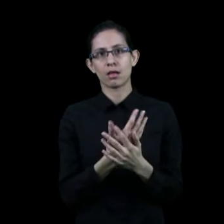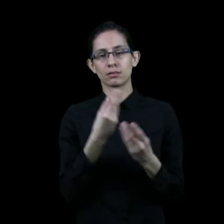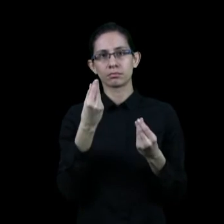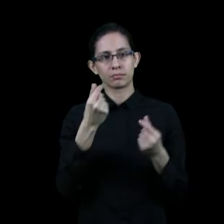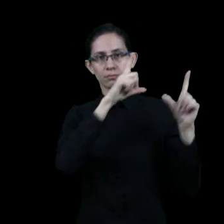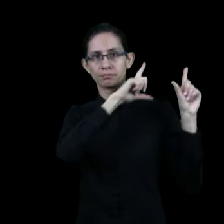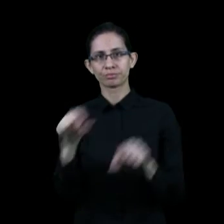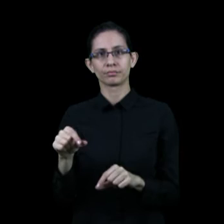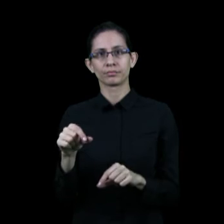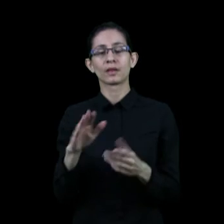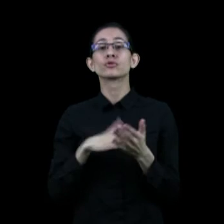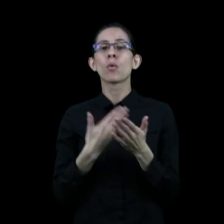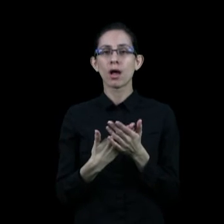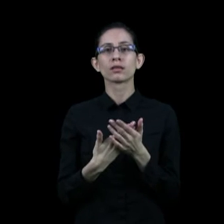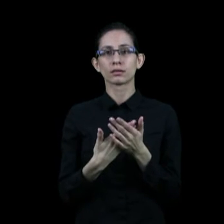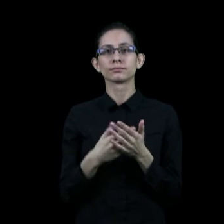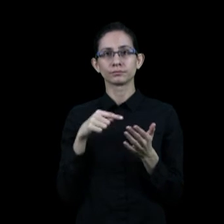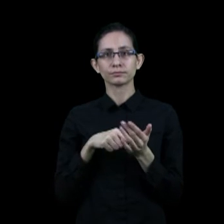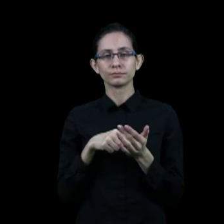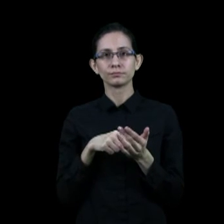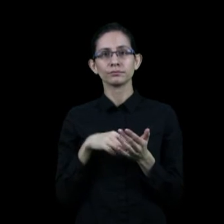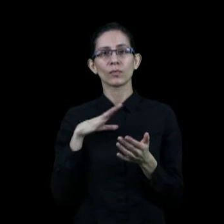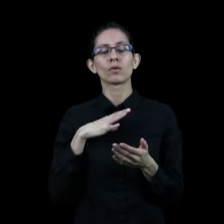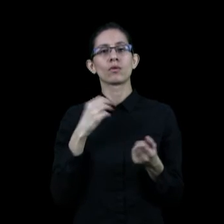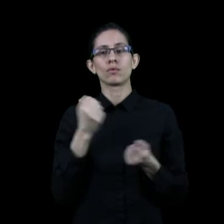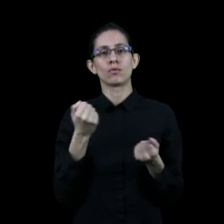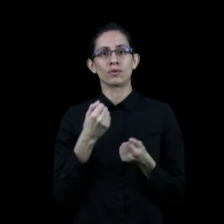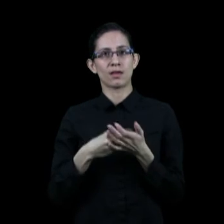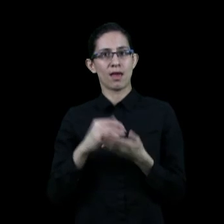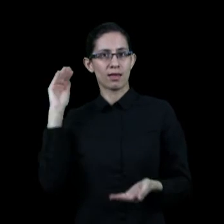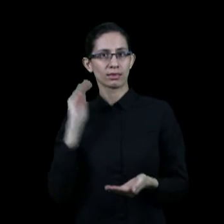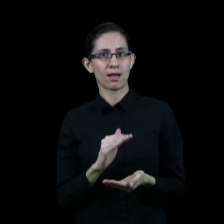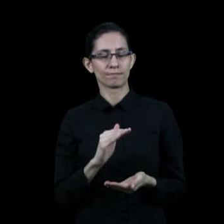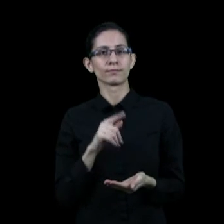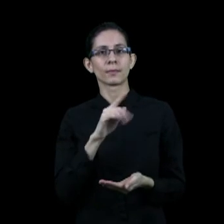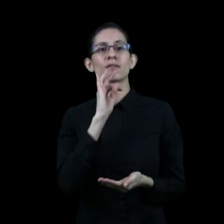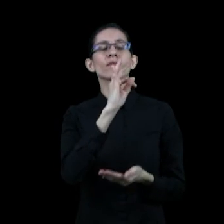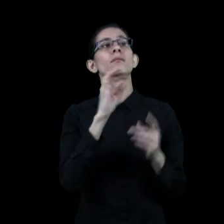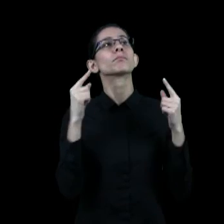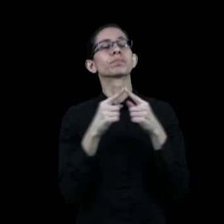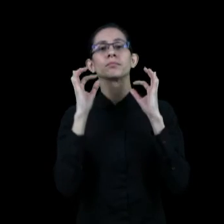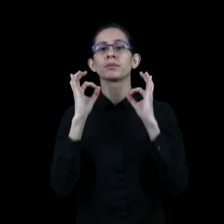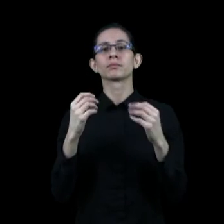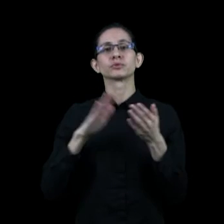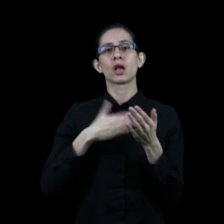czegoś znacznie maleje. Typowym przykładem szoku podażowego jest kryzys naftowy z lat 70.